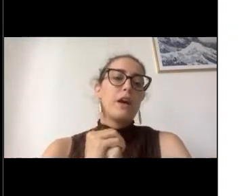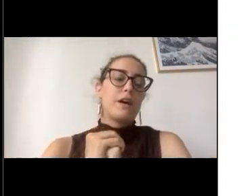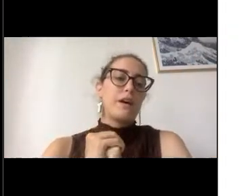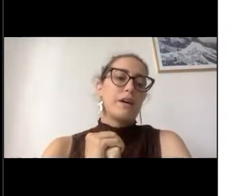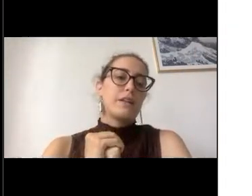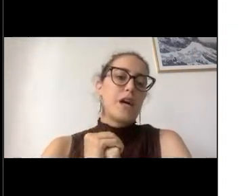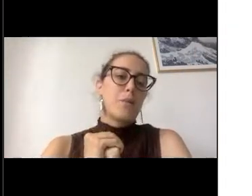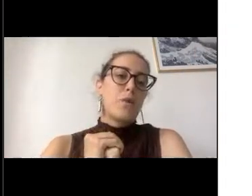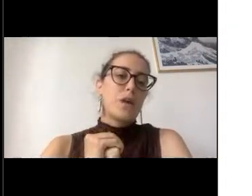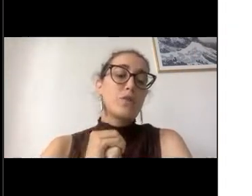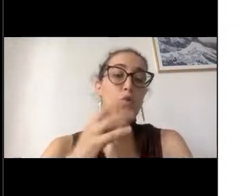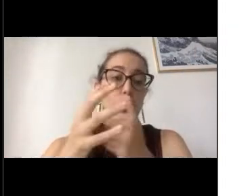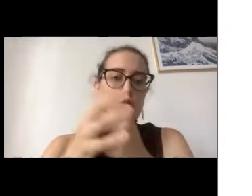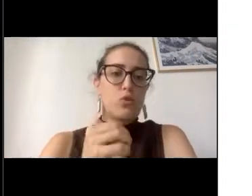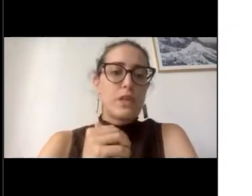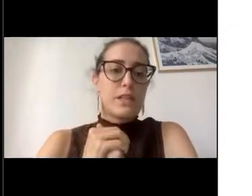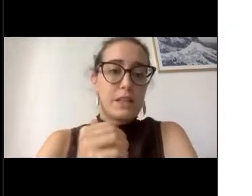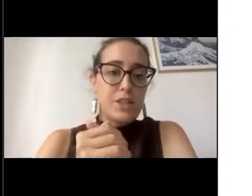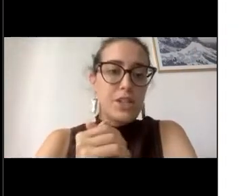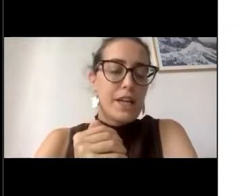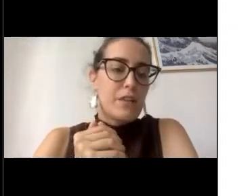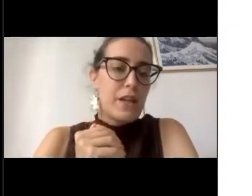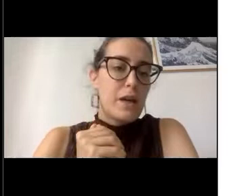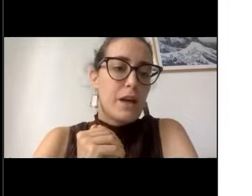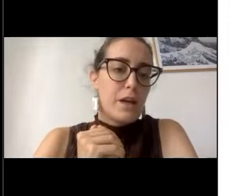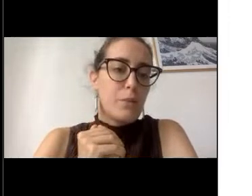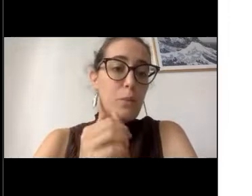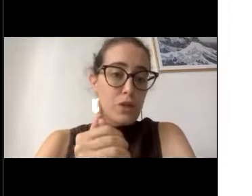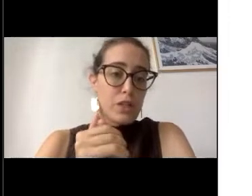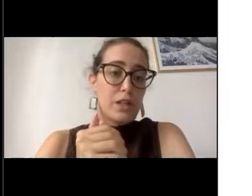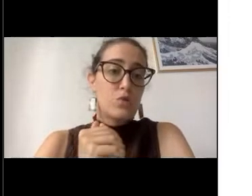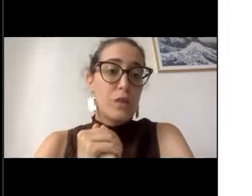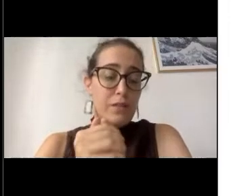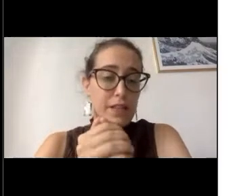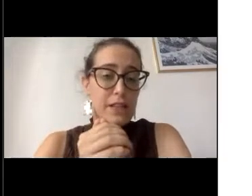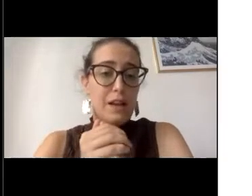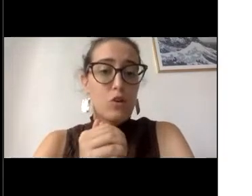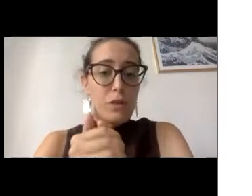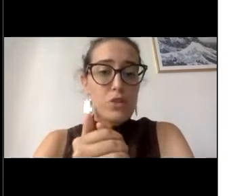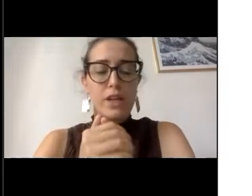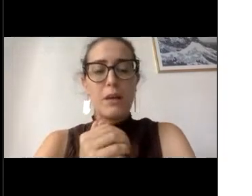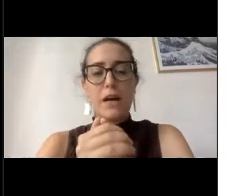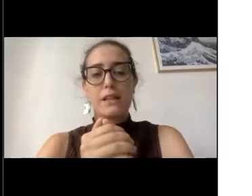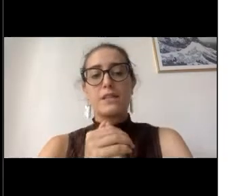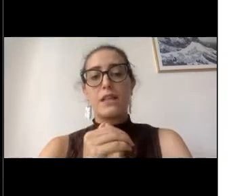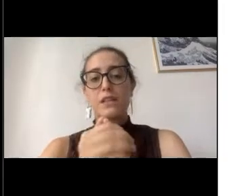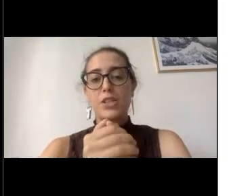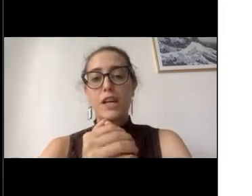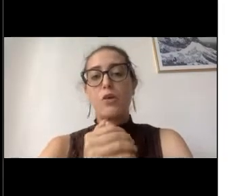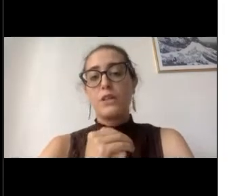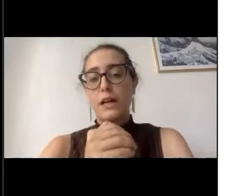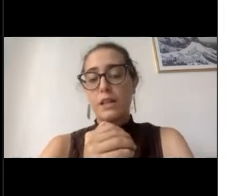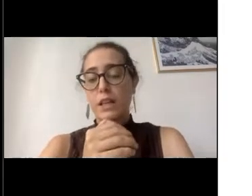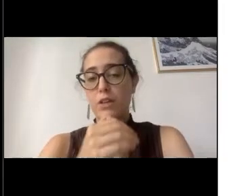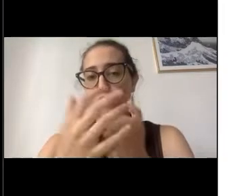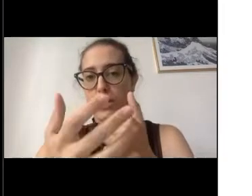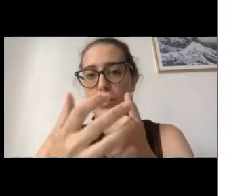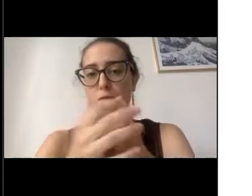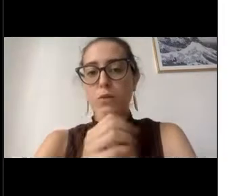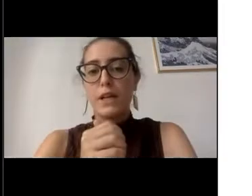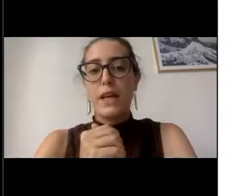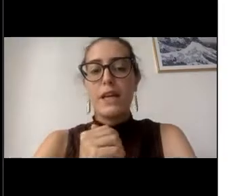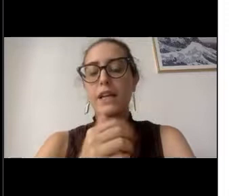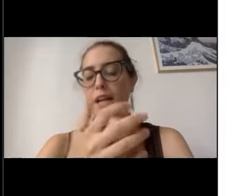poi diciamo incluso in una strategia che viene proposta nel 2020 dalla commissione chiamata strategia ondata di